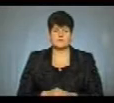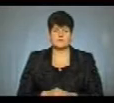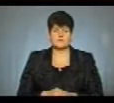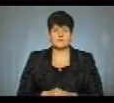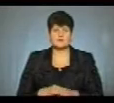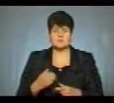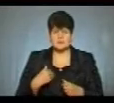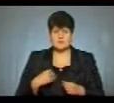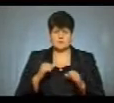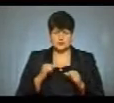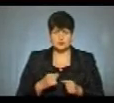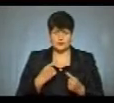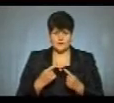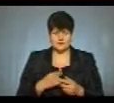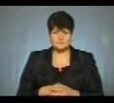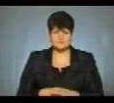Так мені